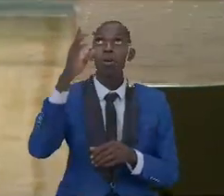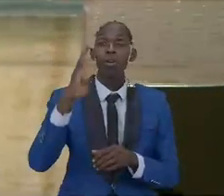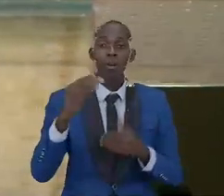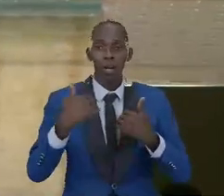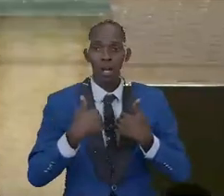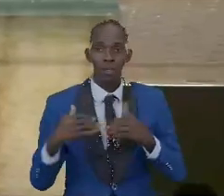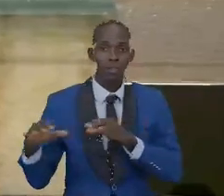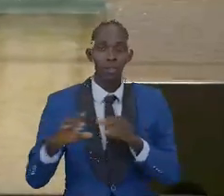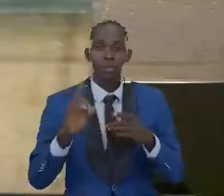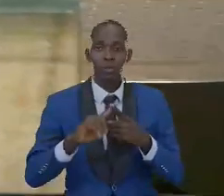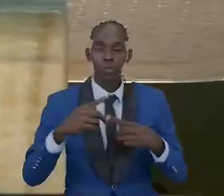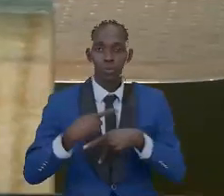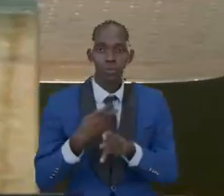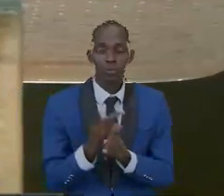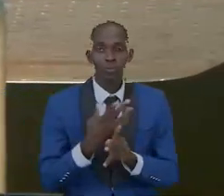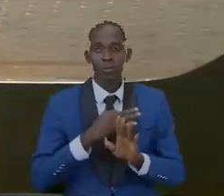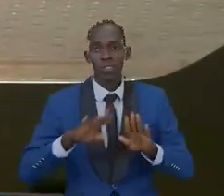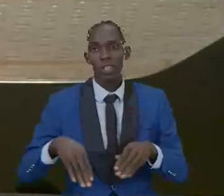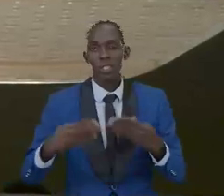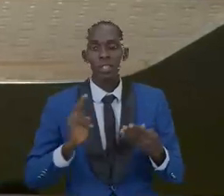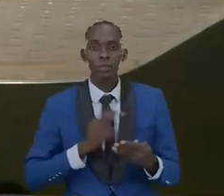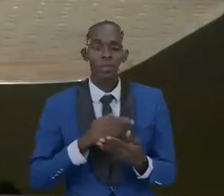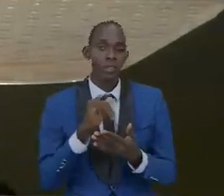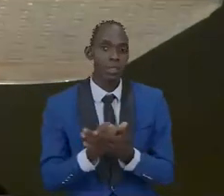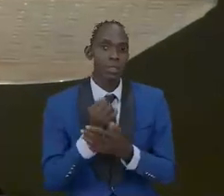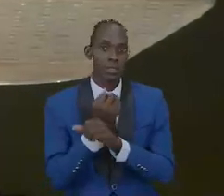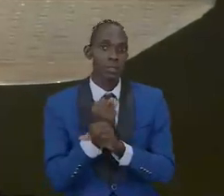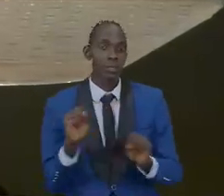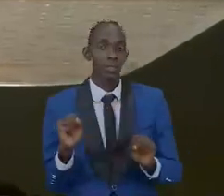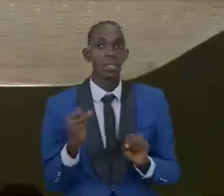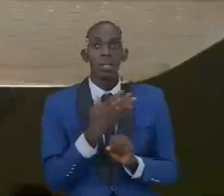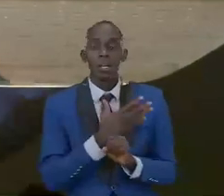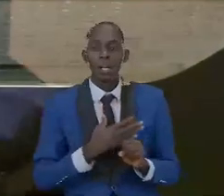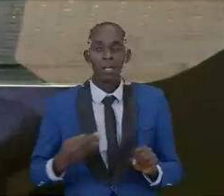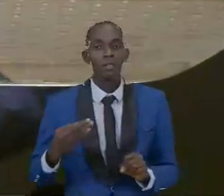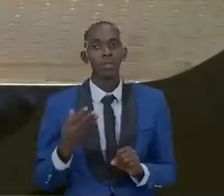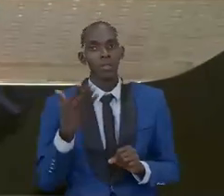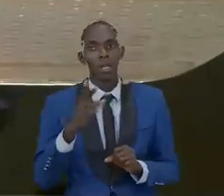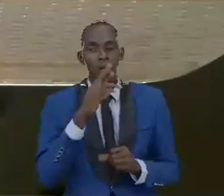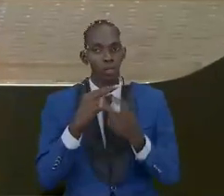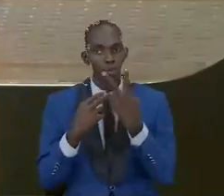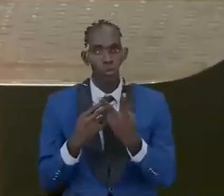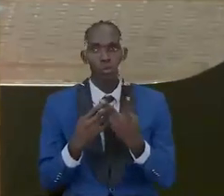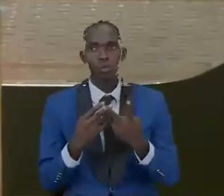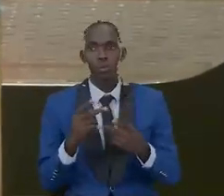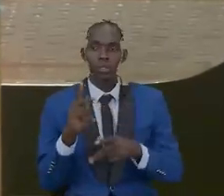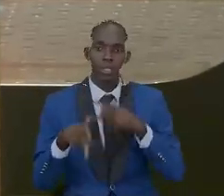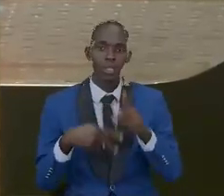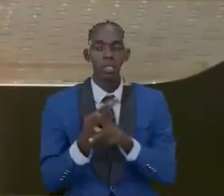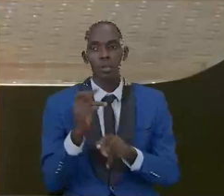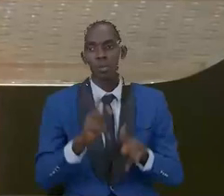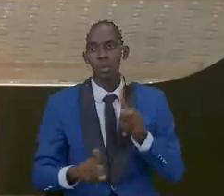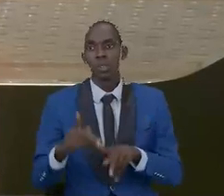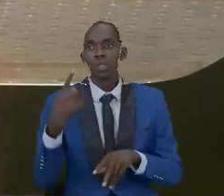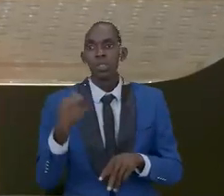produire pour nous donner cette justification alors il y a deux types de personnes les Juifs étaient